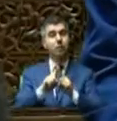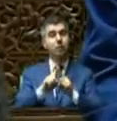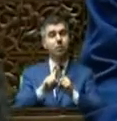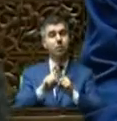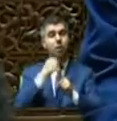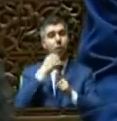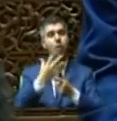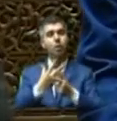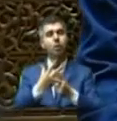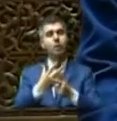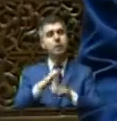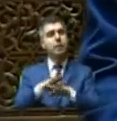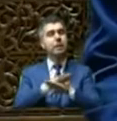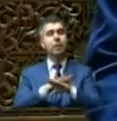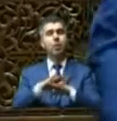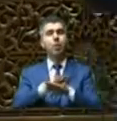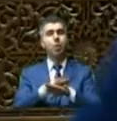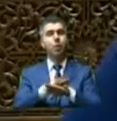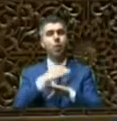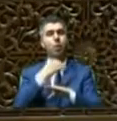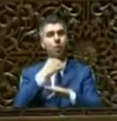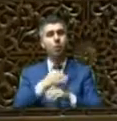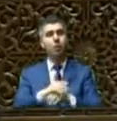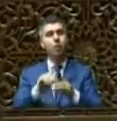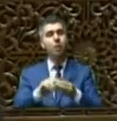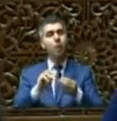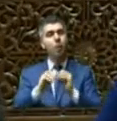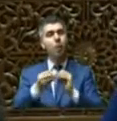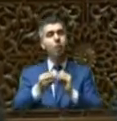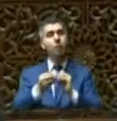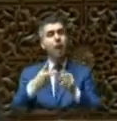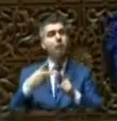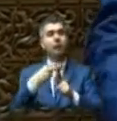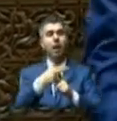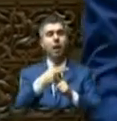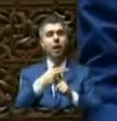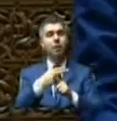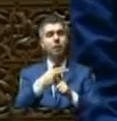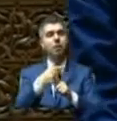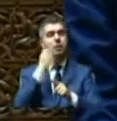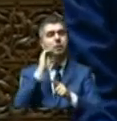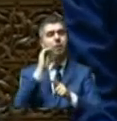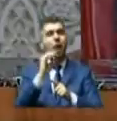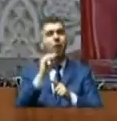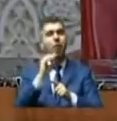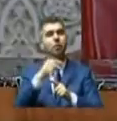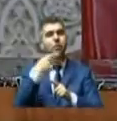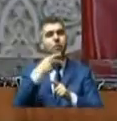سيد الرئيس اسمح لي، هناك مشاكل في حقوق، أنا أكون مضطر لقطع الكلام عليك.